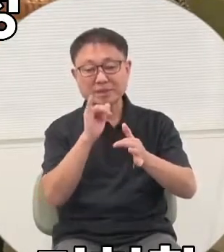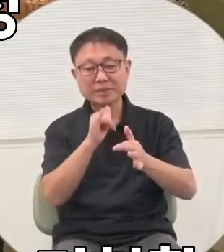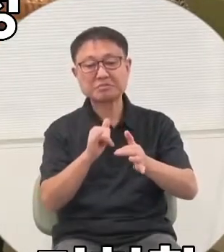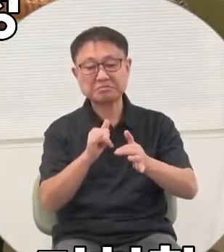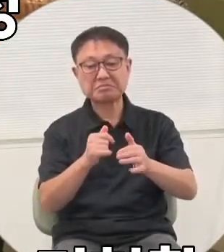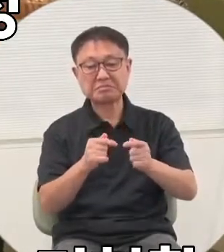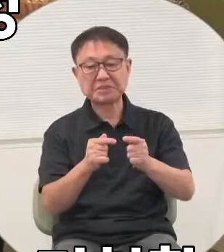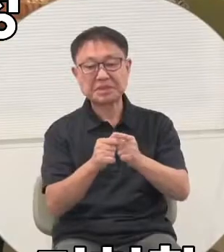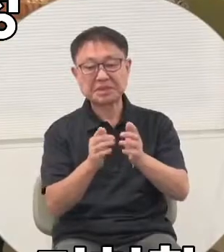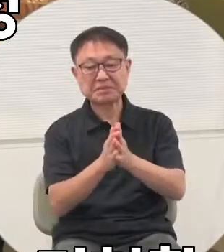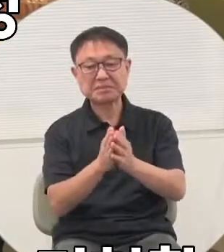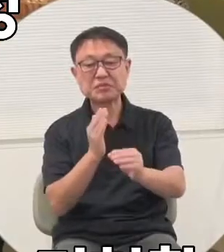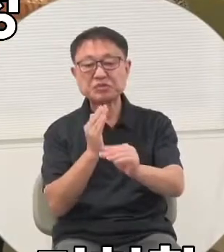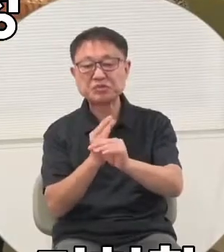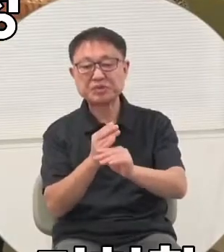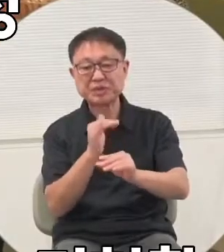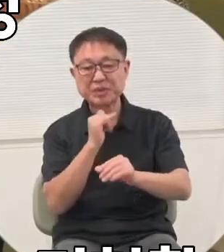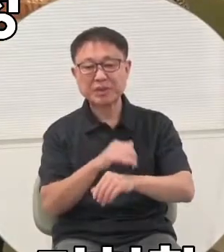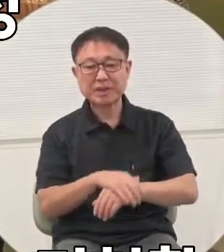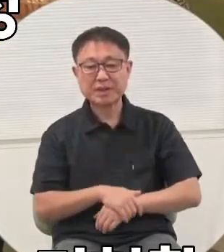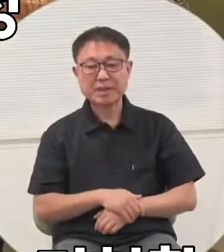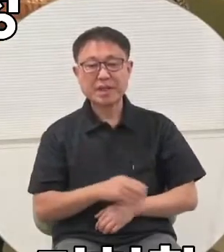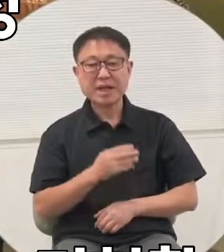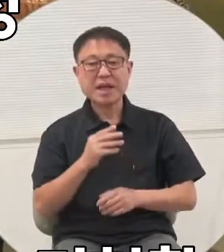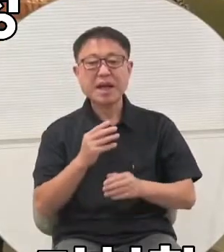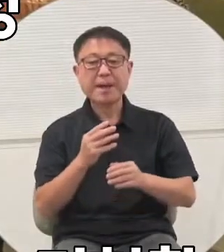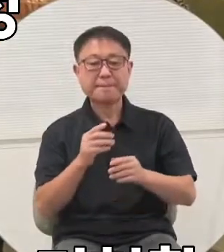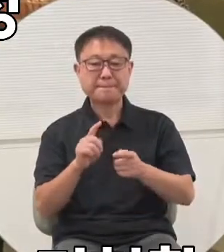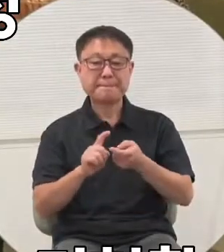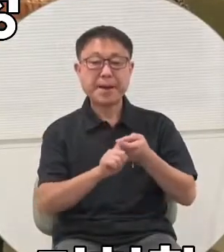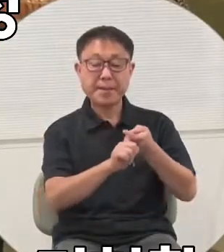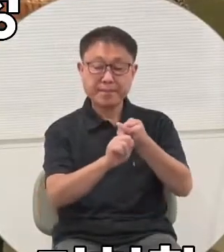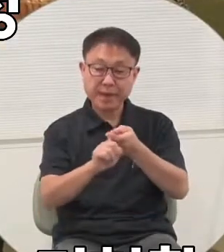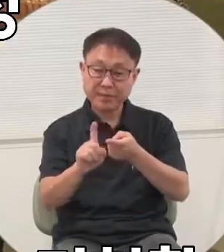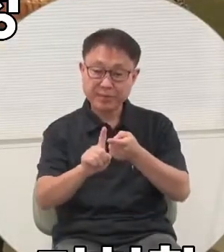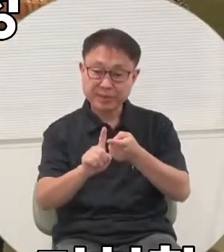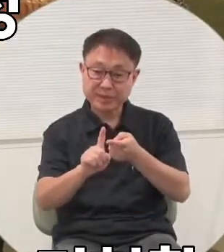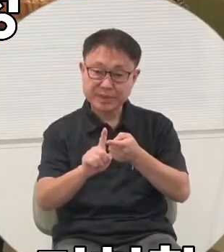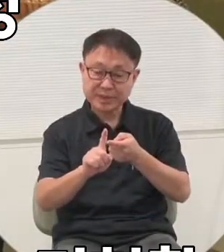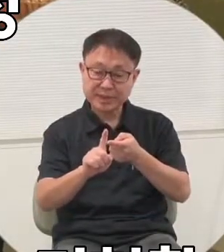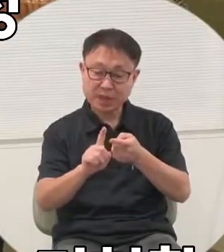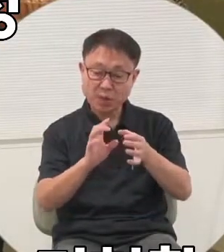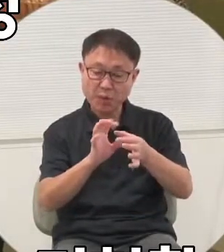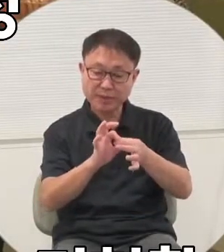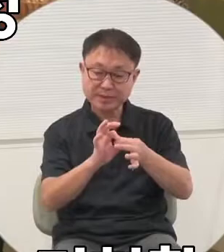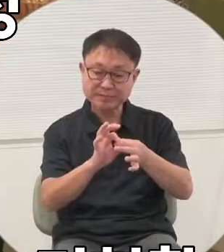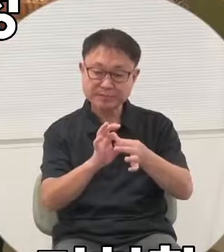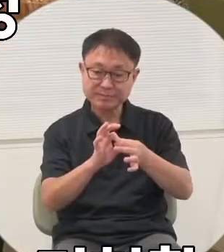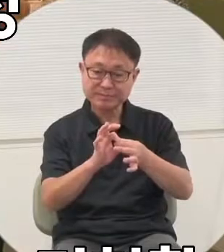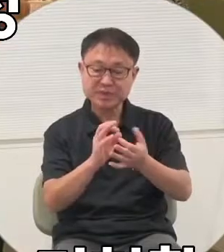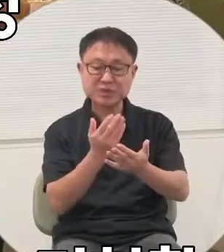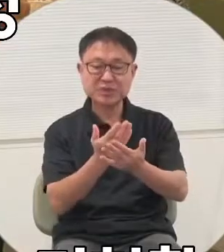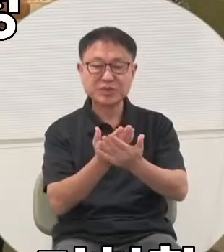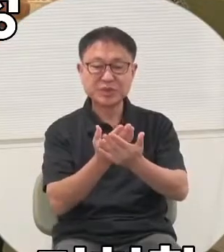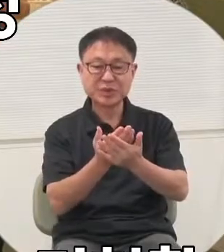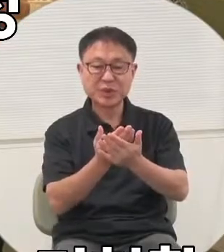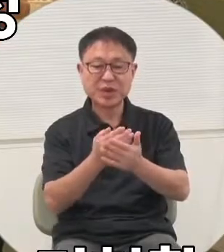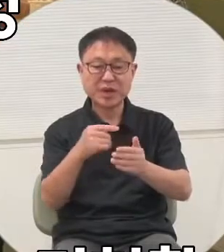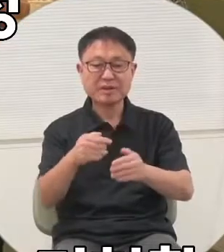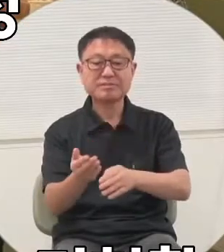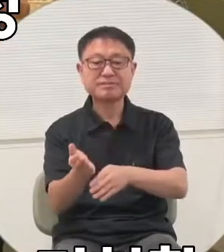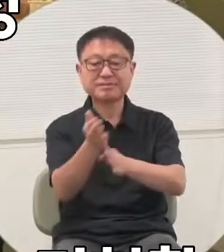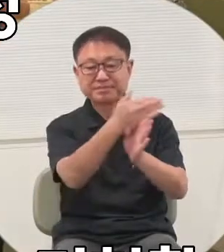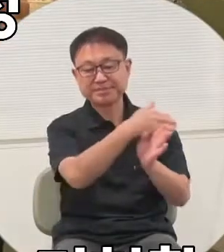계실 것 같은데 또 서울 마을활동가 연대라는 곳이 어떤 활동을 하는지 좀 더 관심 가져주시면서 다음 이야기